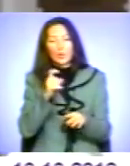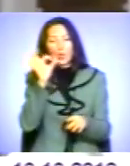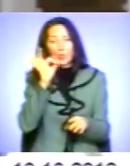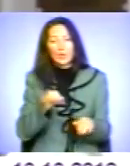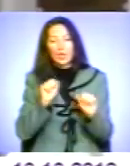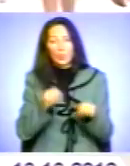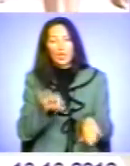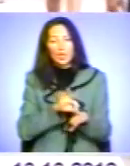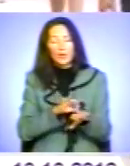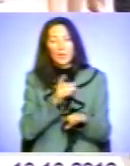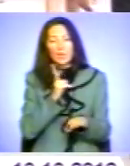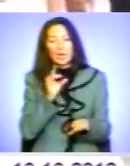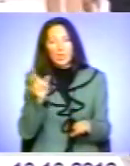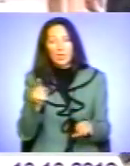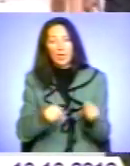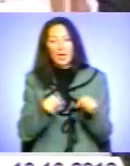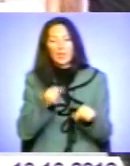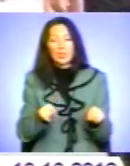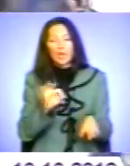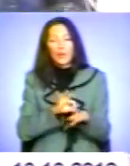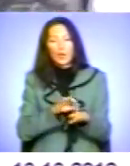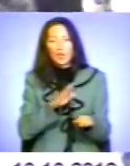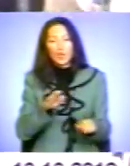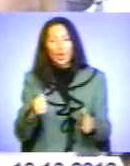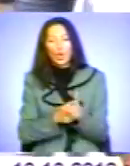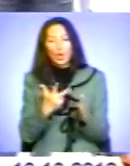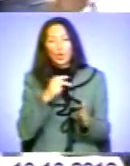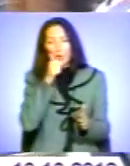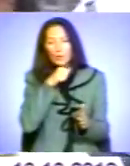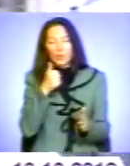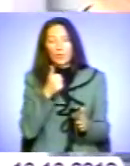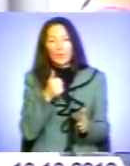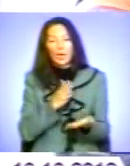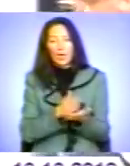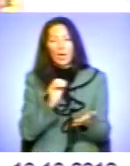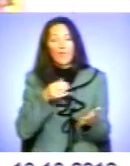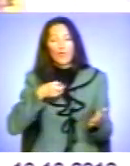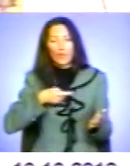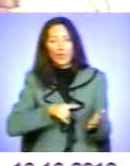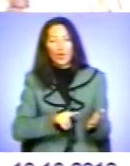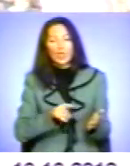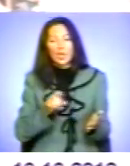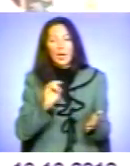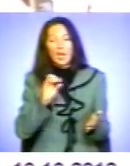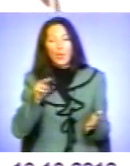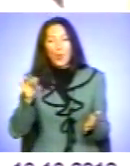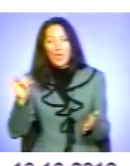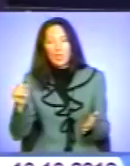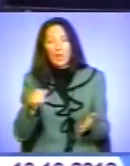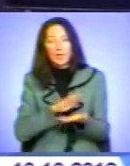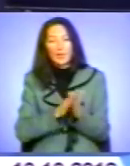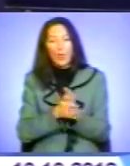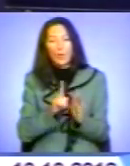3-місячного віку. Вони мають вроджений імунітет від матері, за умови, якщо жінка захворіла на кір раніше або пройшла щеплення.